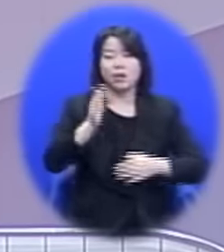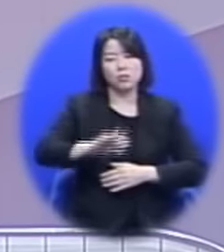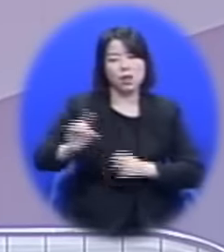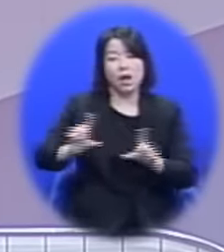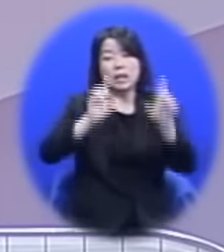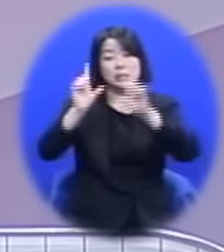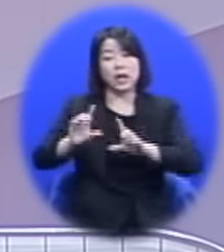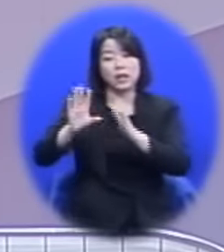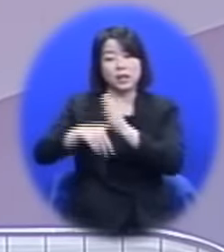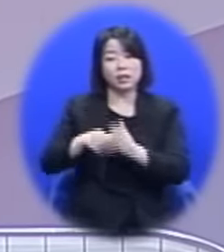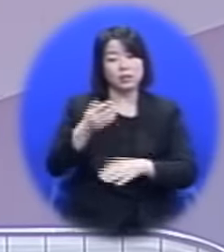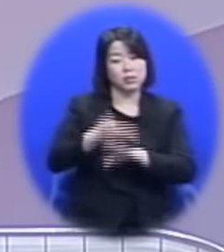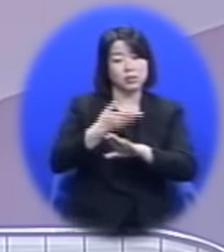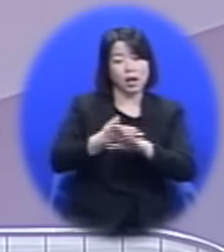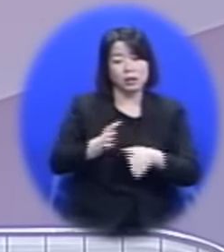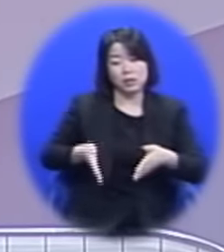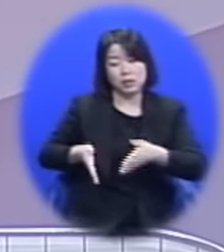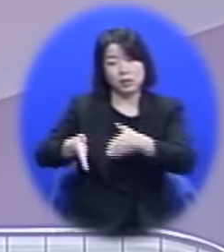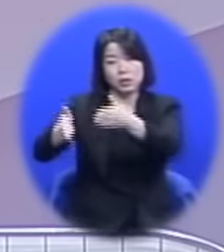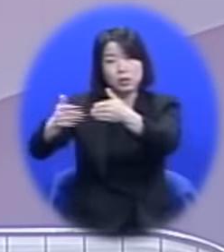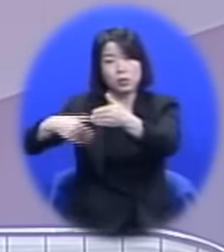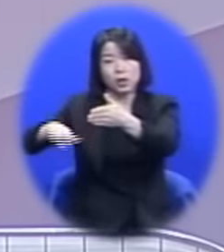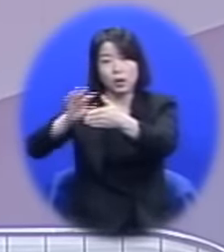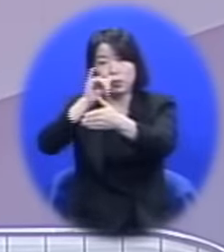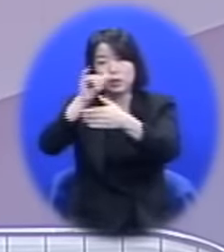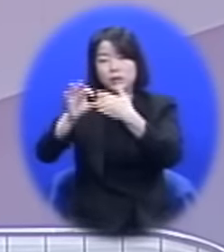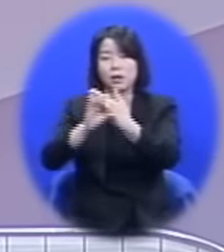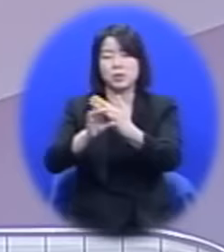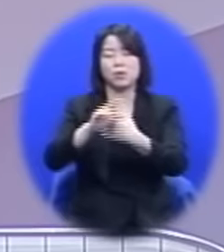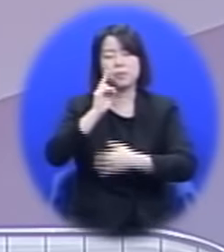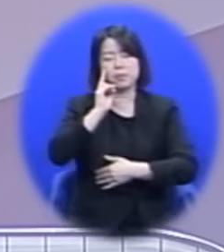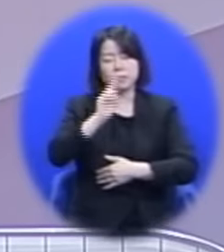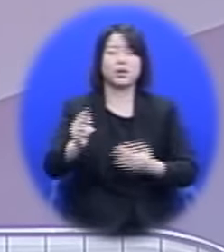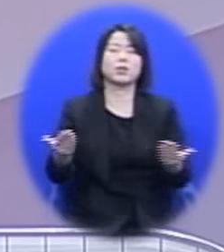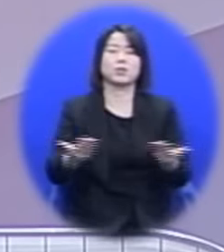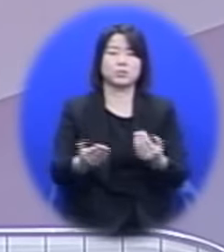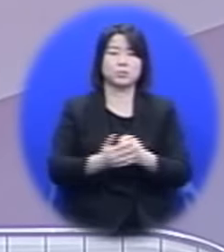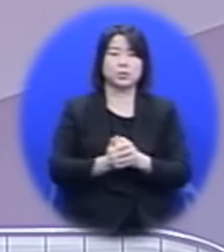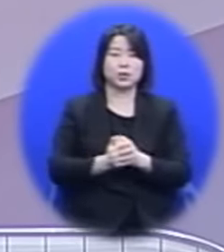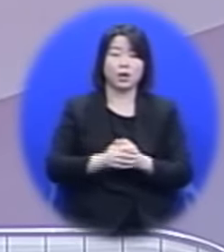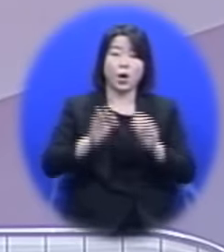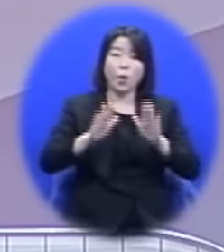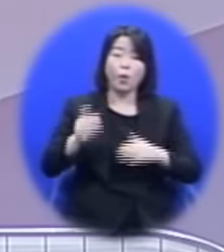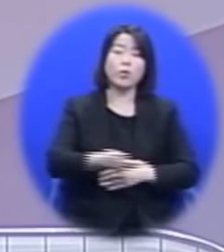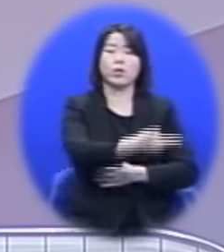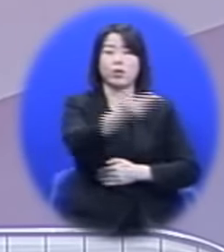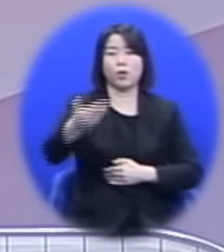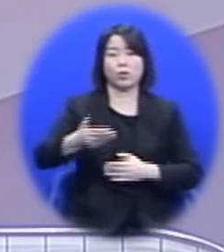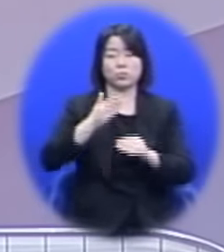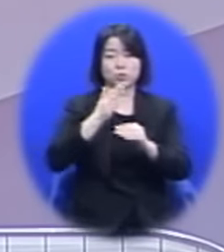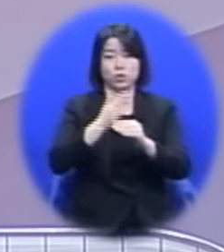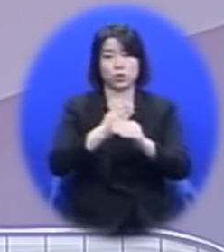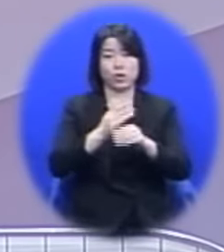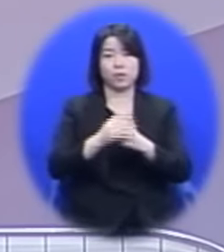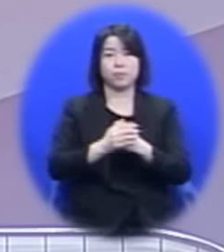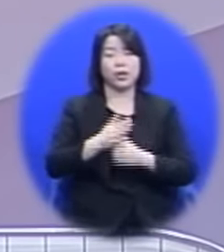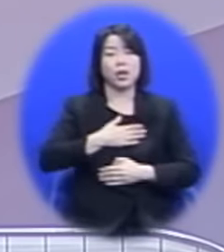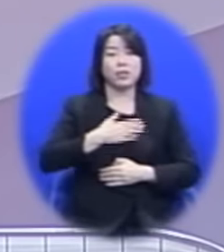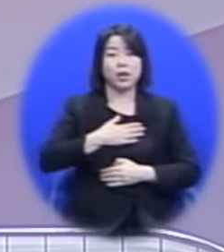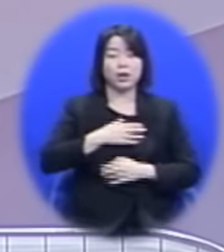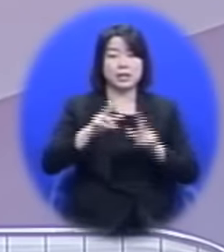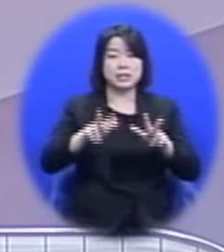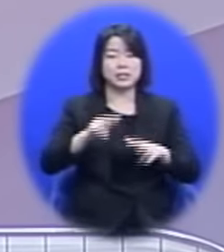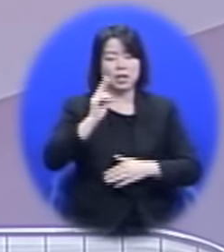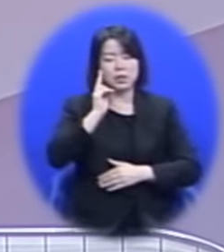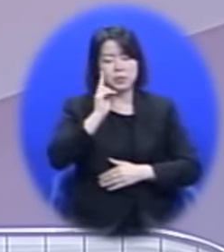자꾸 이쪽으로 가고 있다면 그건 심각하잖아요. 오늘 혹시 여러분 중에 아, 내가 지금